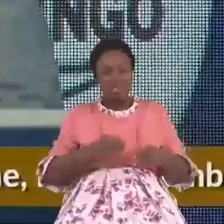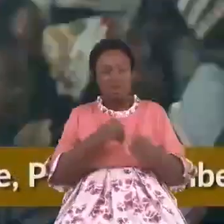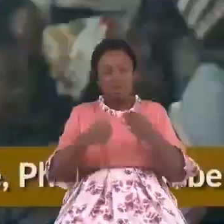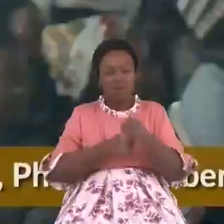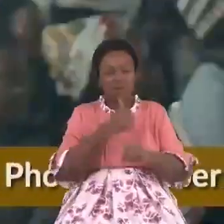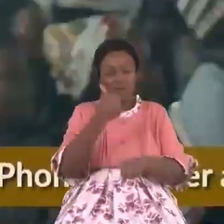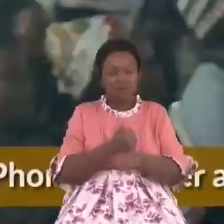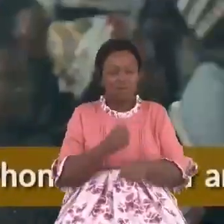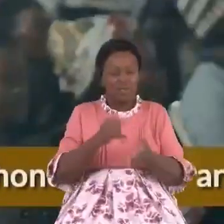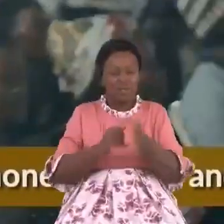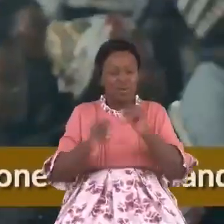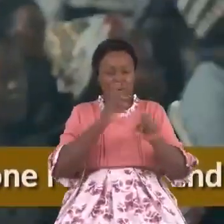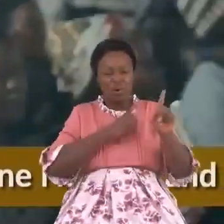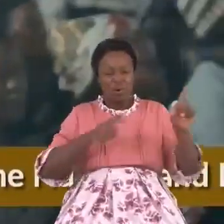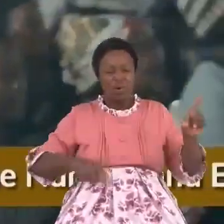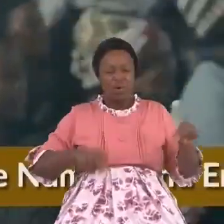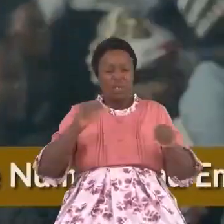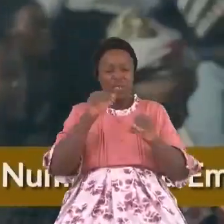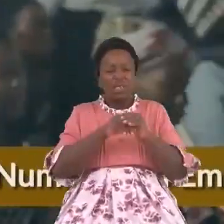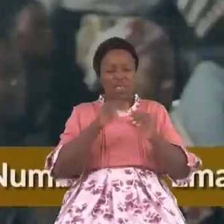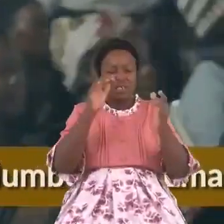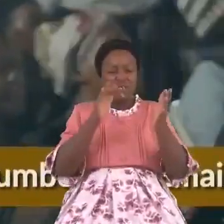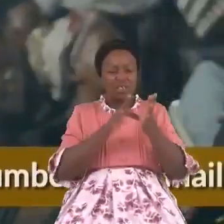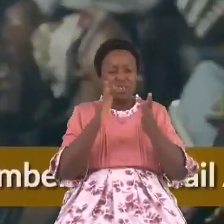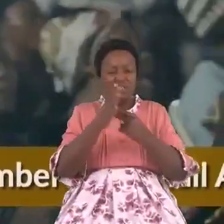arịọ n'aha Jizọs.